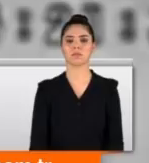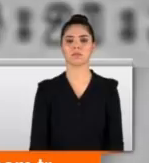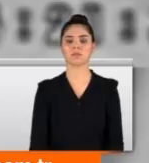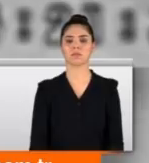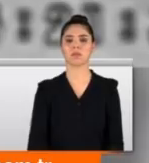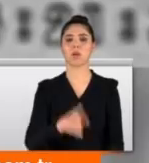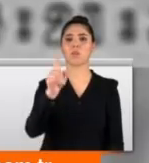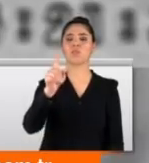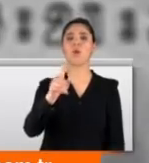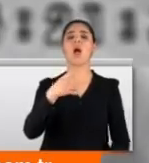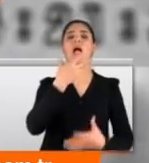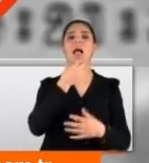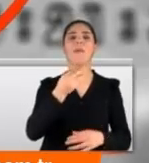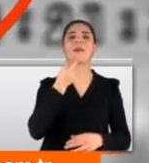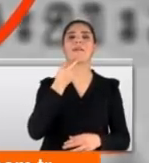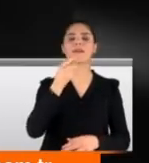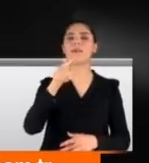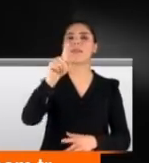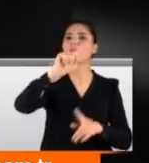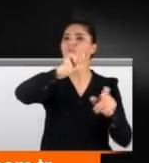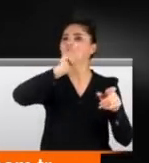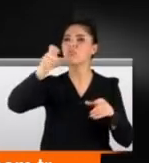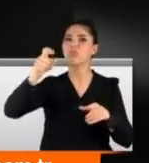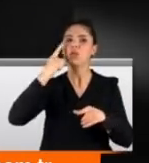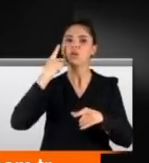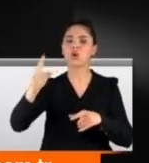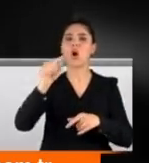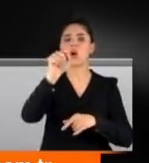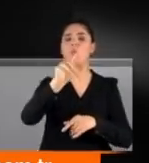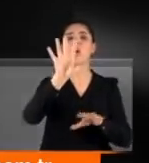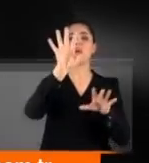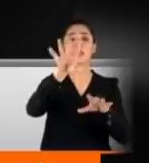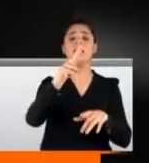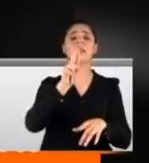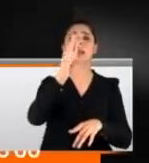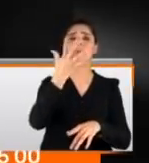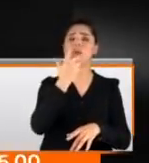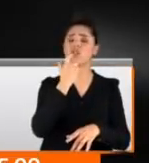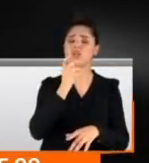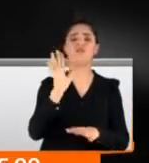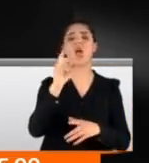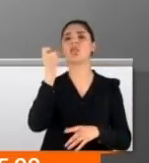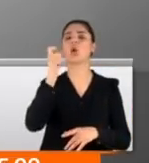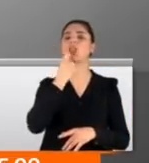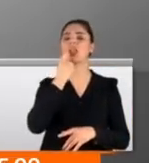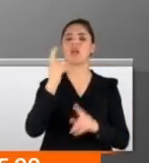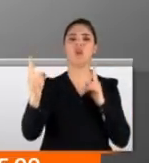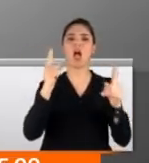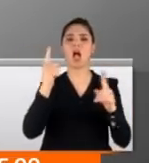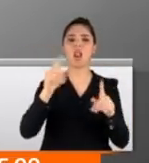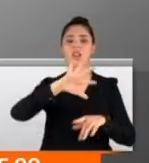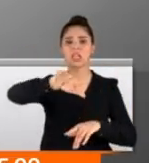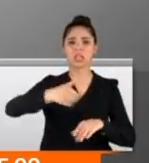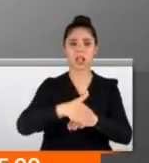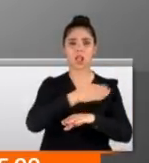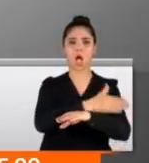Volga yakınlarında emekli kadınlardı kurbanları. Lakabını da buradan aldı. Hepsi 75 ila 90 yaşındaydı. Soygunlardan önce